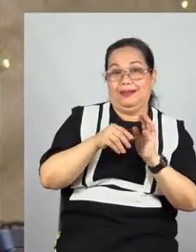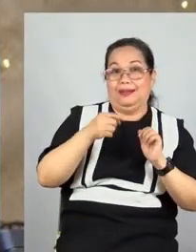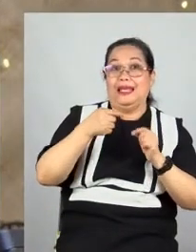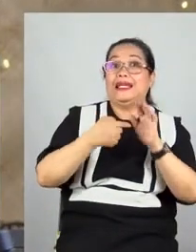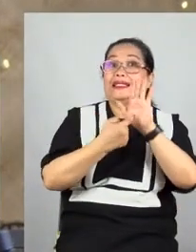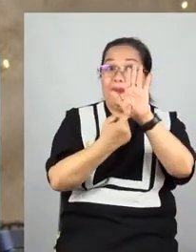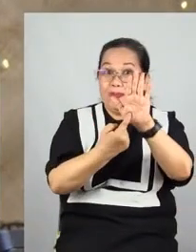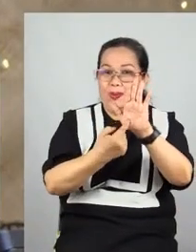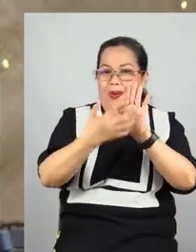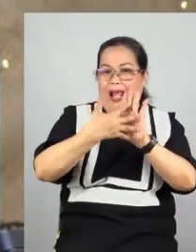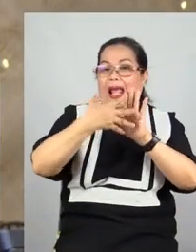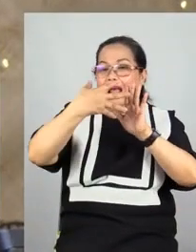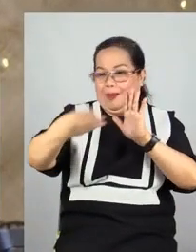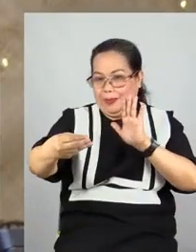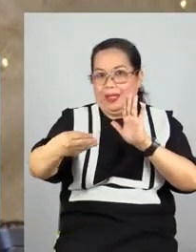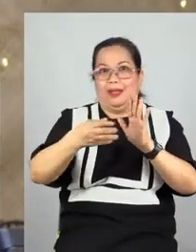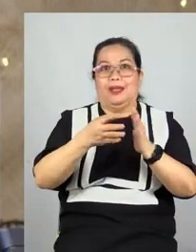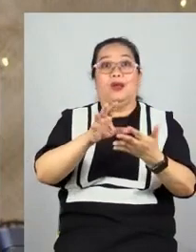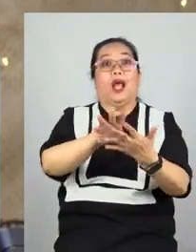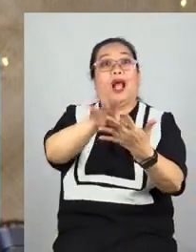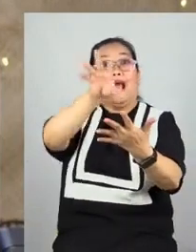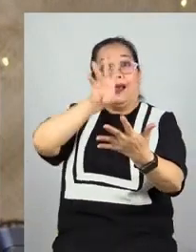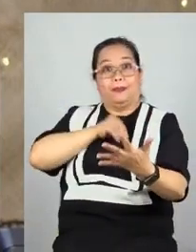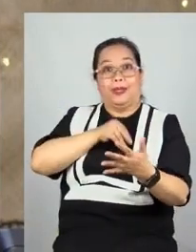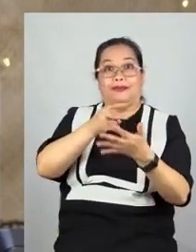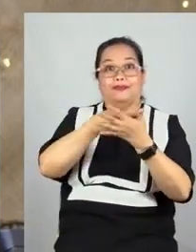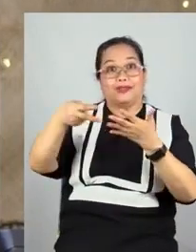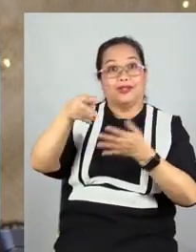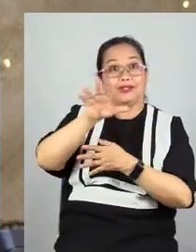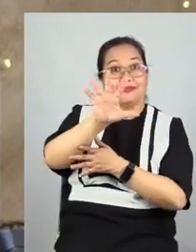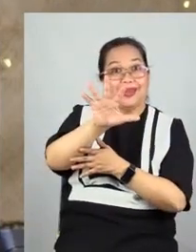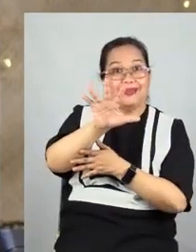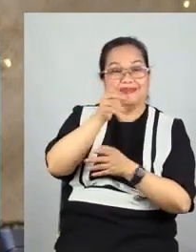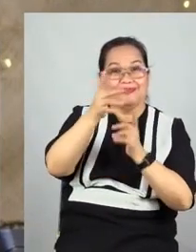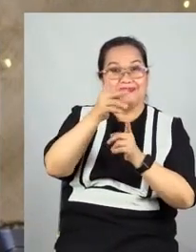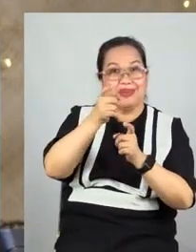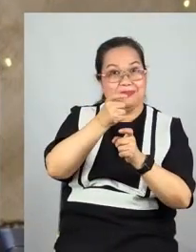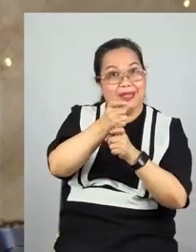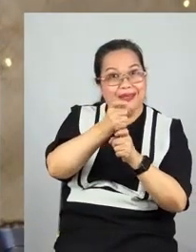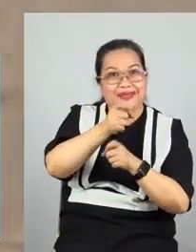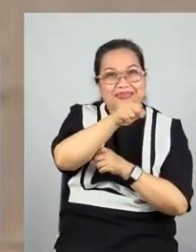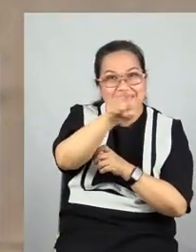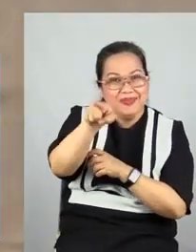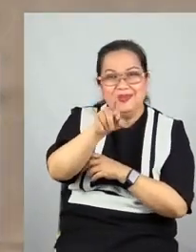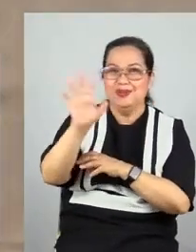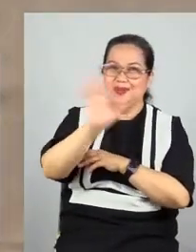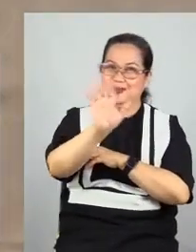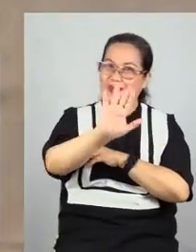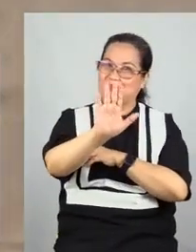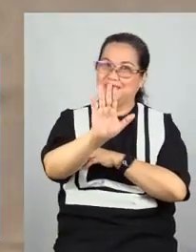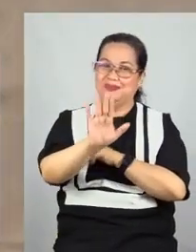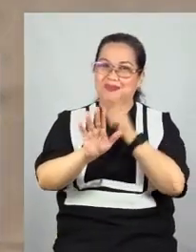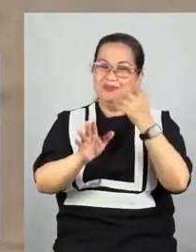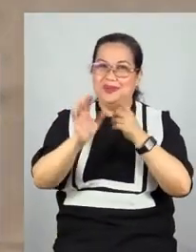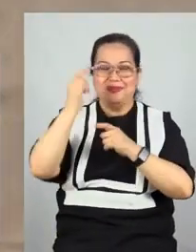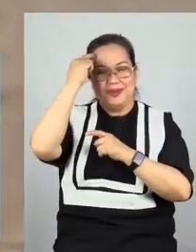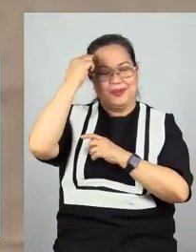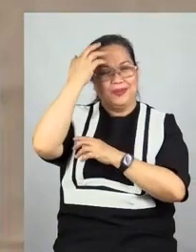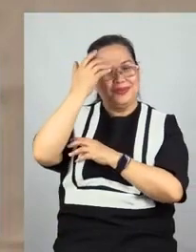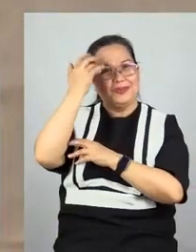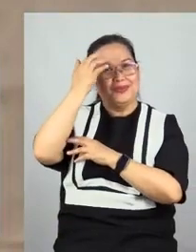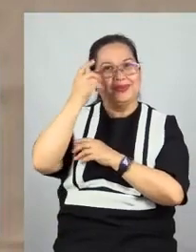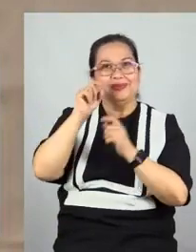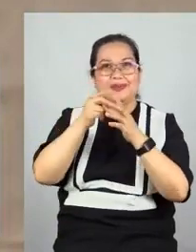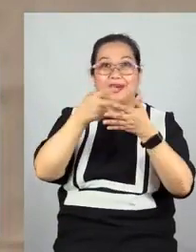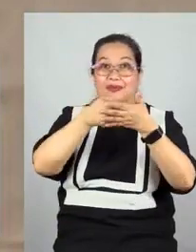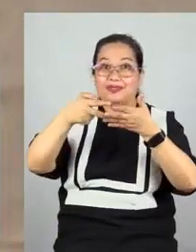Okay, verse 5. Tignan nyo, verse 5. Baka niloloko ko kayo, no? Baka kung ano-ano na binabasa ko.